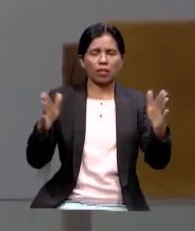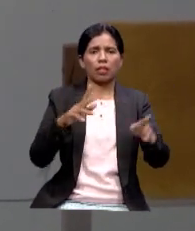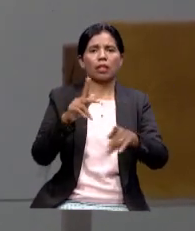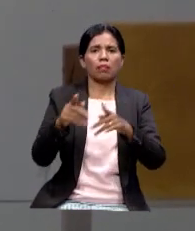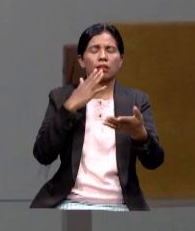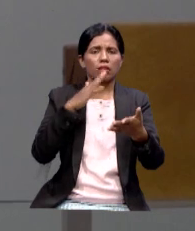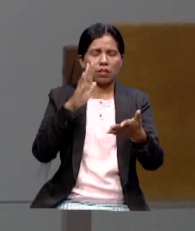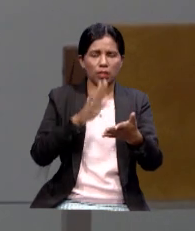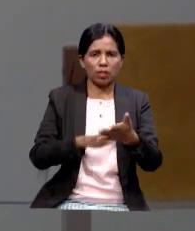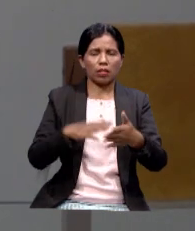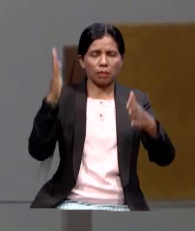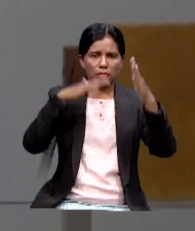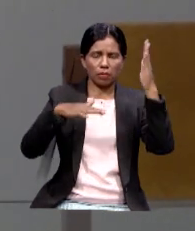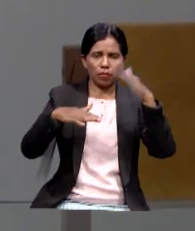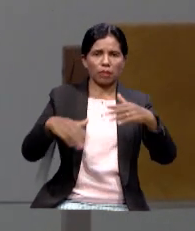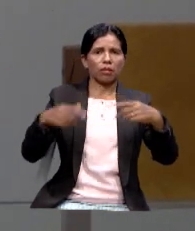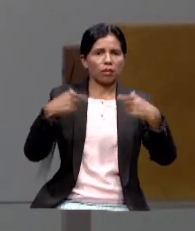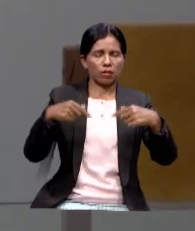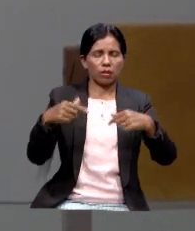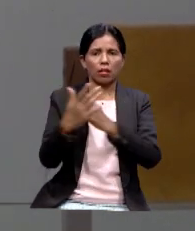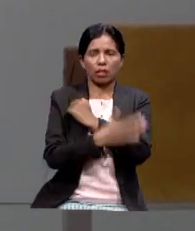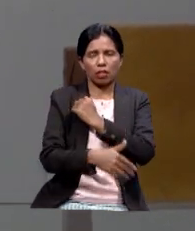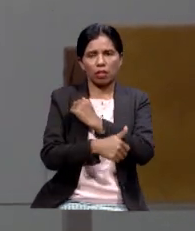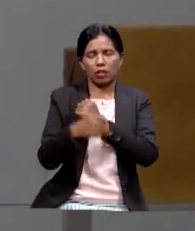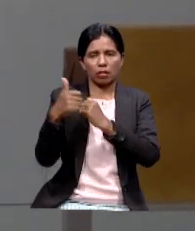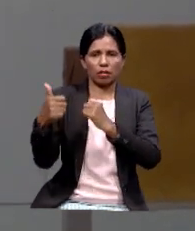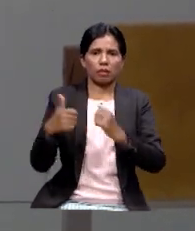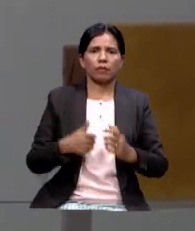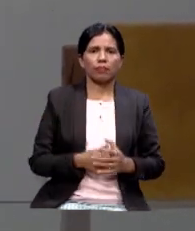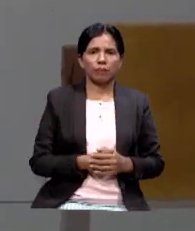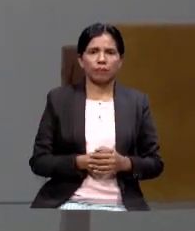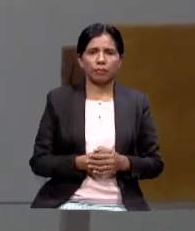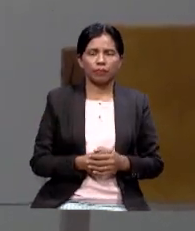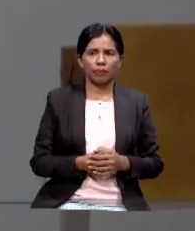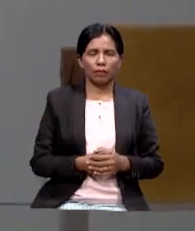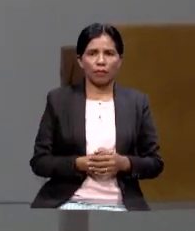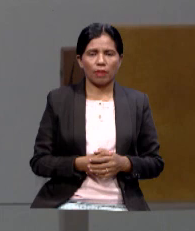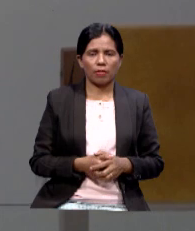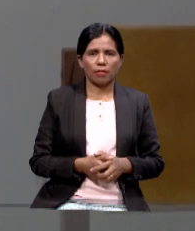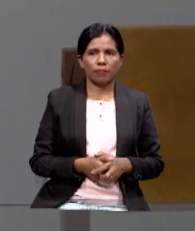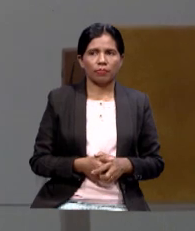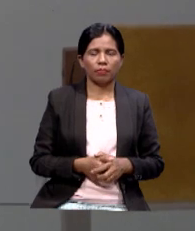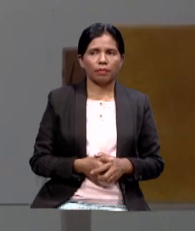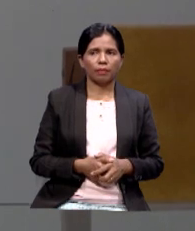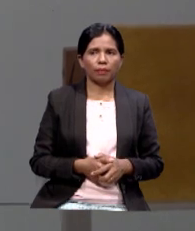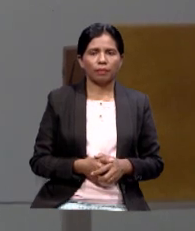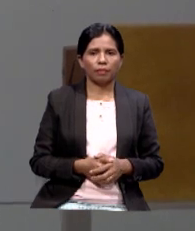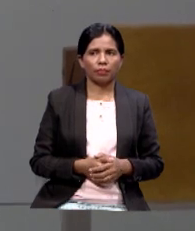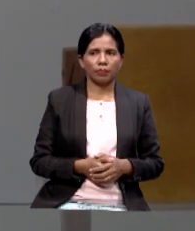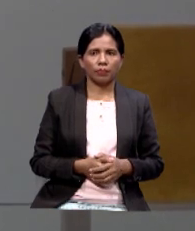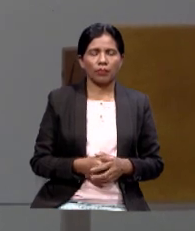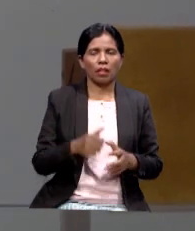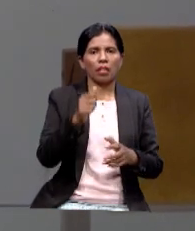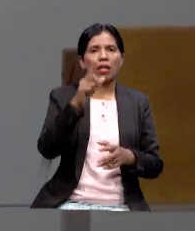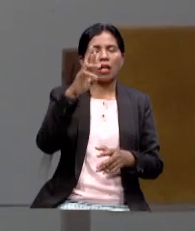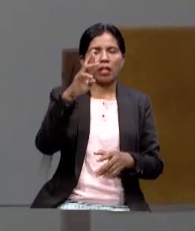que ataca a Síria, ataca a Raiz Erselo e a África Ocidental. Né? E Argélia